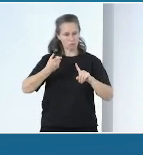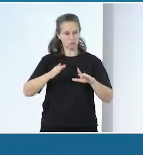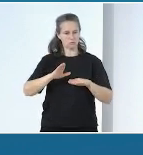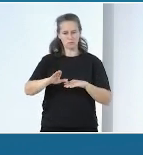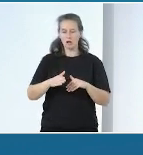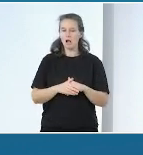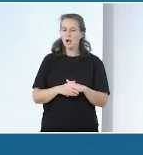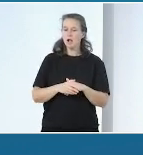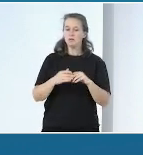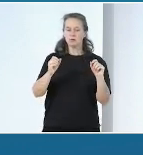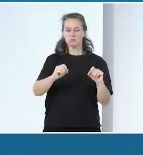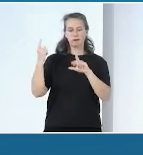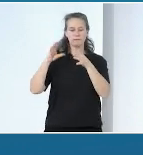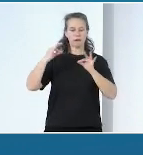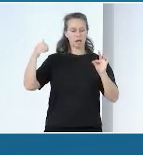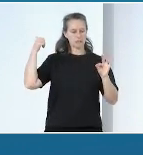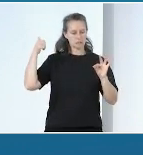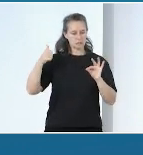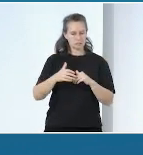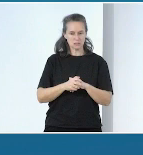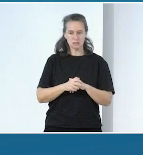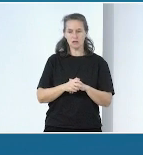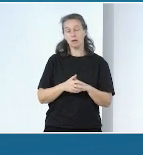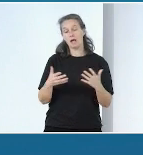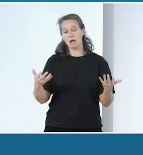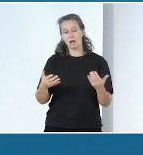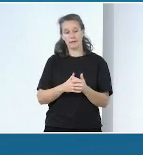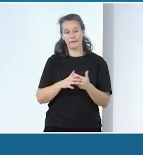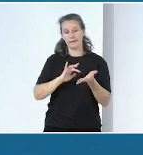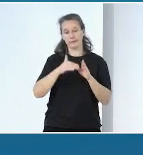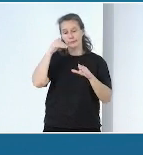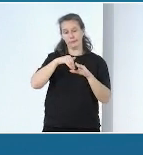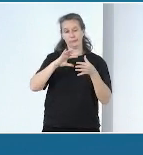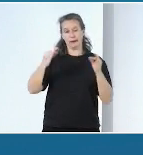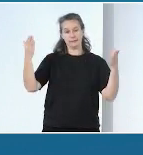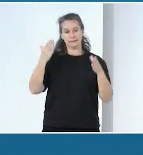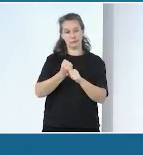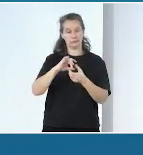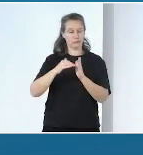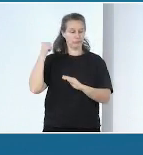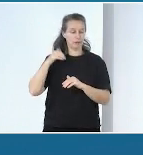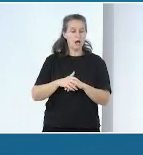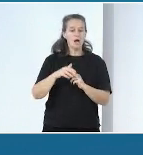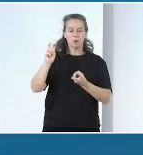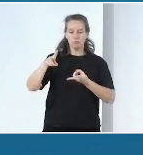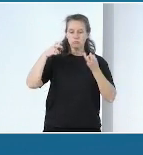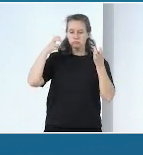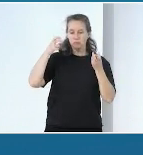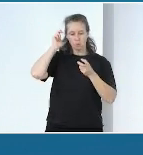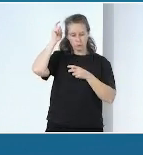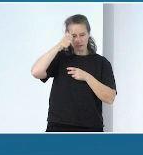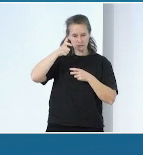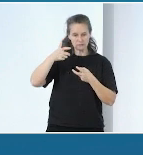Donc, je vous ai mis cette citation parce que, bon, ben, elle dit tout. Au niveau